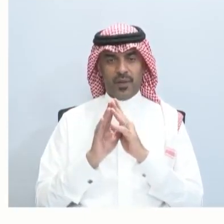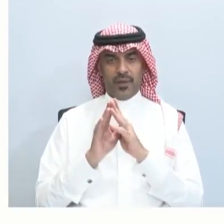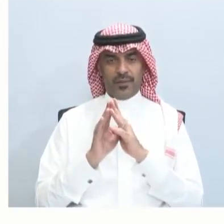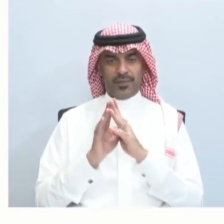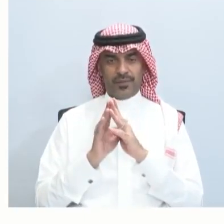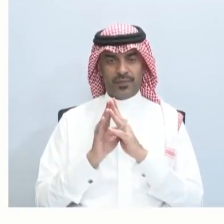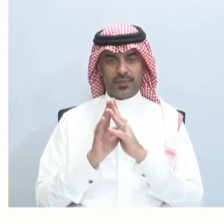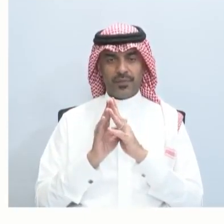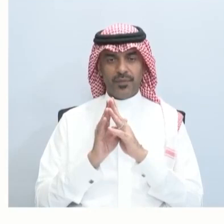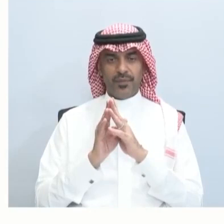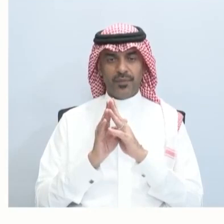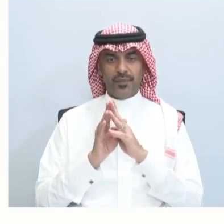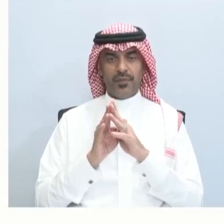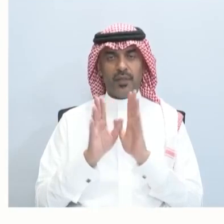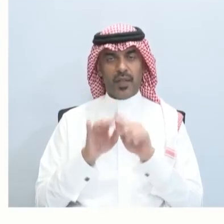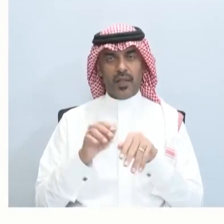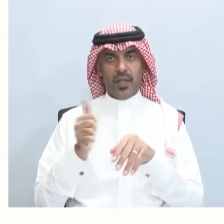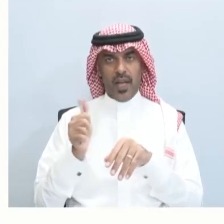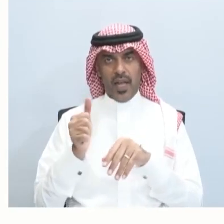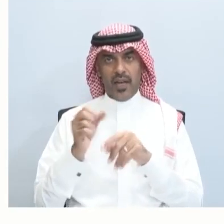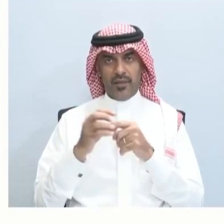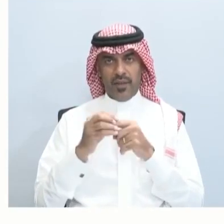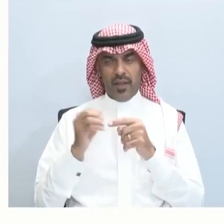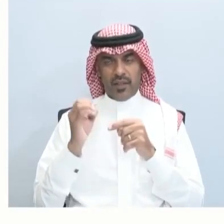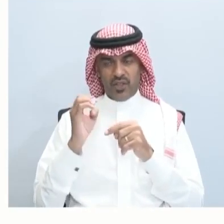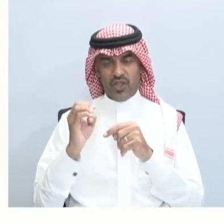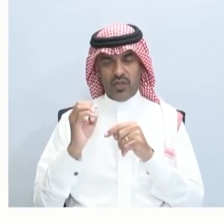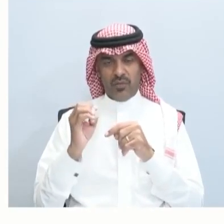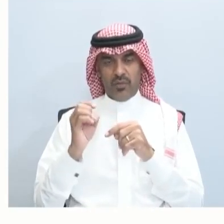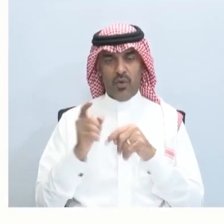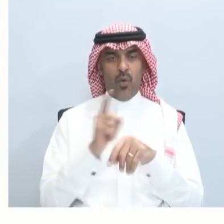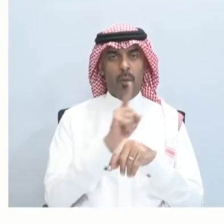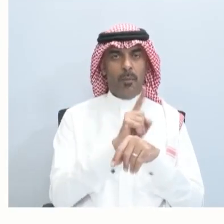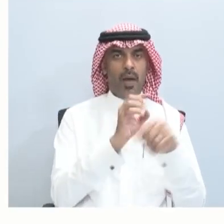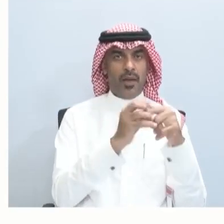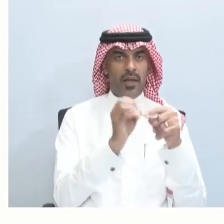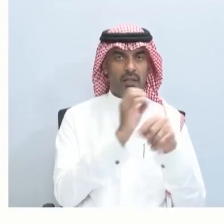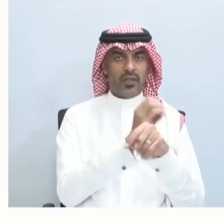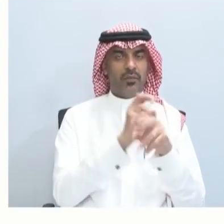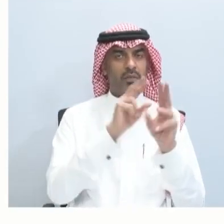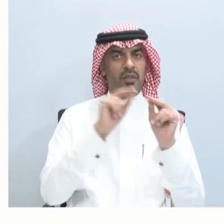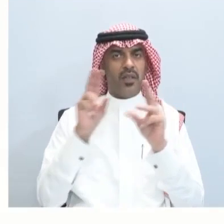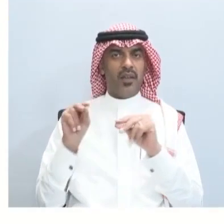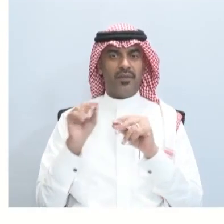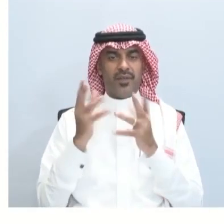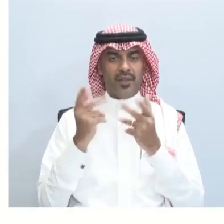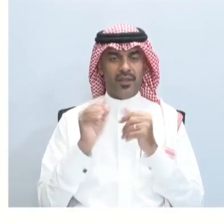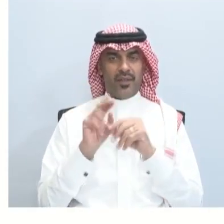المتباينه اقل من كذلك اذا طرحنا جيم من الطرفين ستبقى المتباينه نفسها